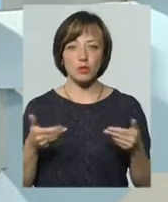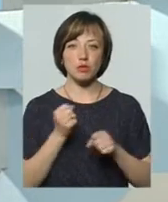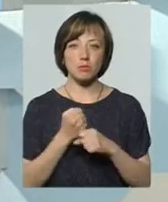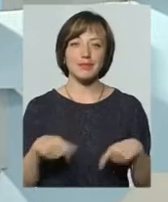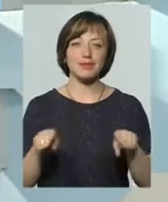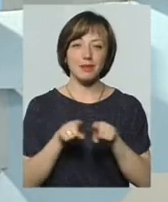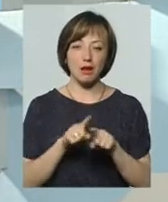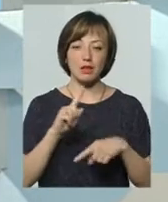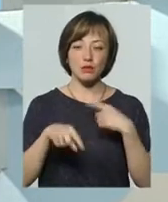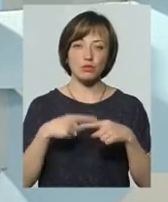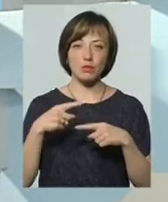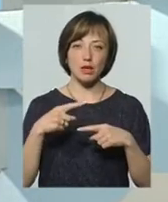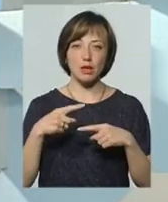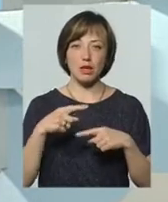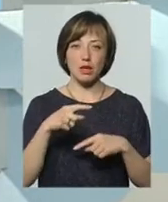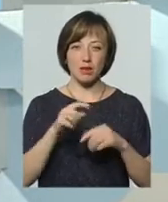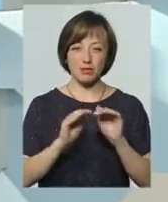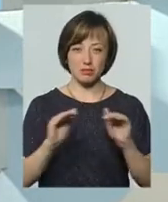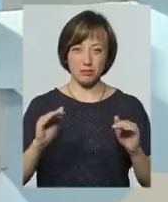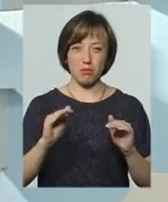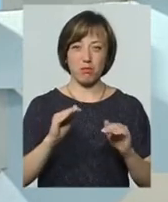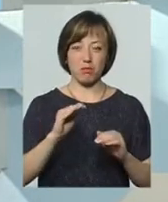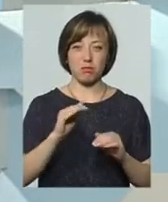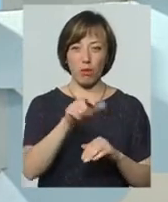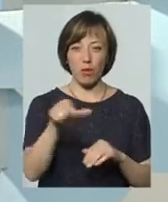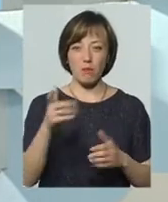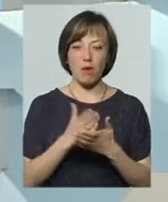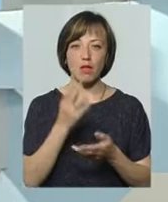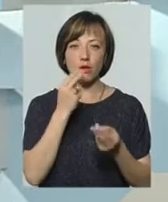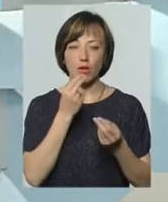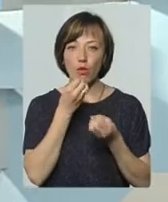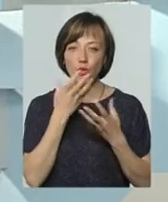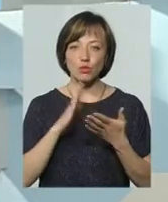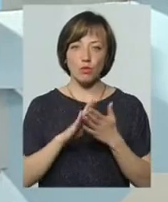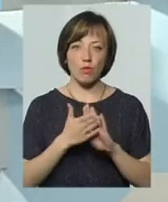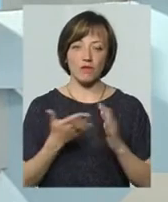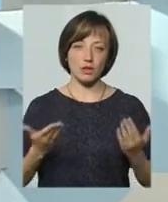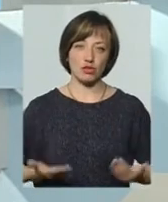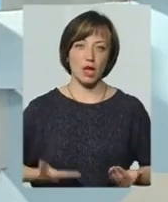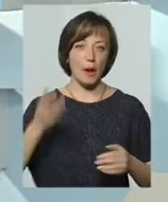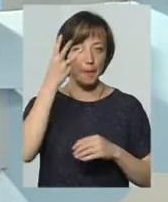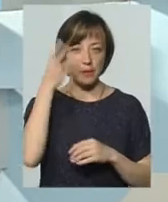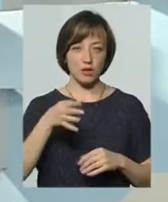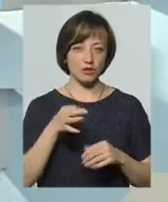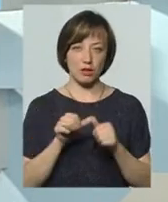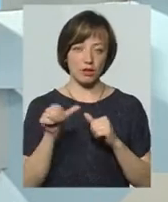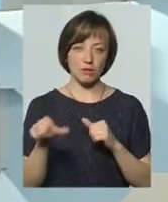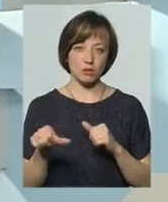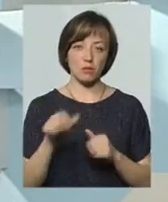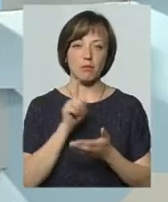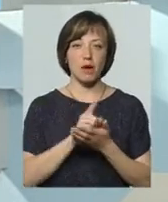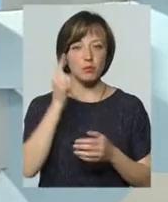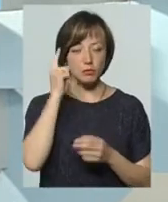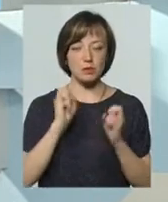так, щоб наступні покоління мали оптимальні умови для життя. І Хмельниччина в тому плані не є виключення. Тобто ми маємо думати над